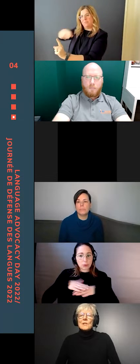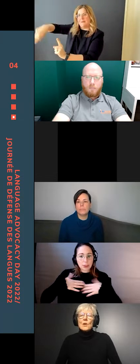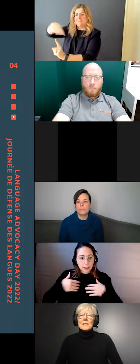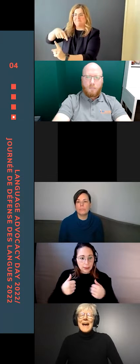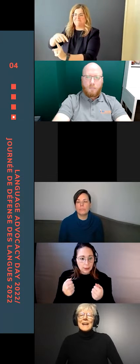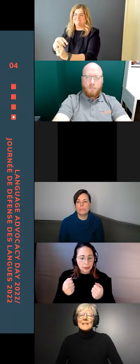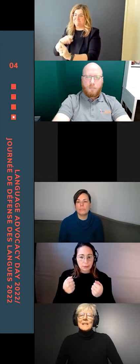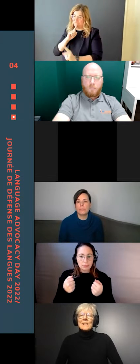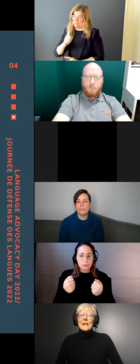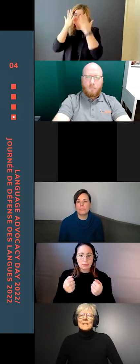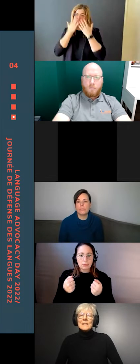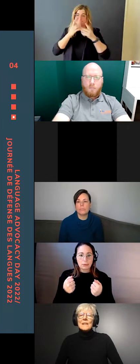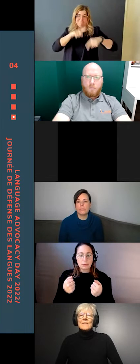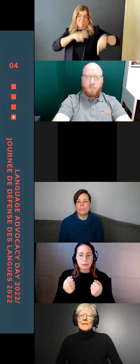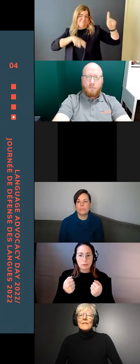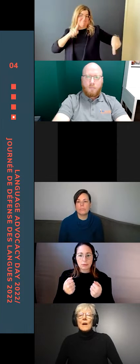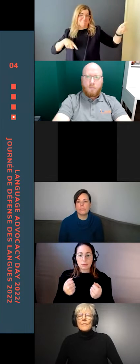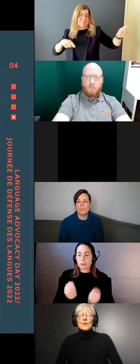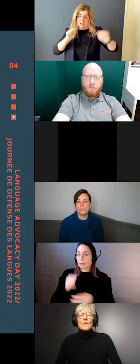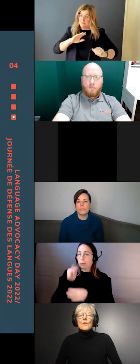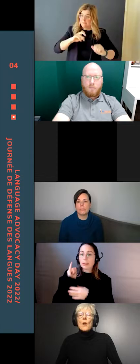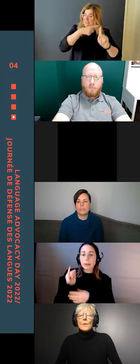Donc, l'accès à la santé,